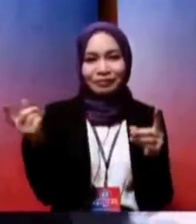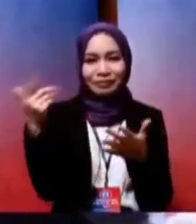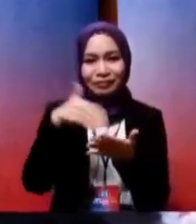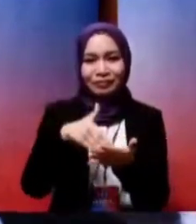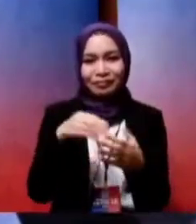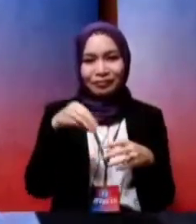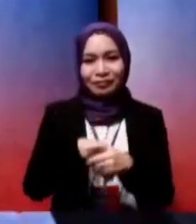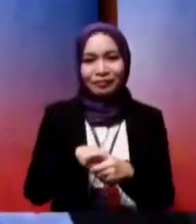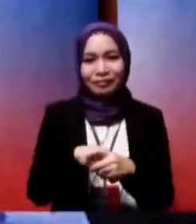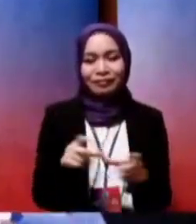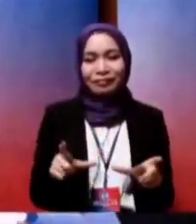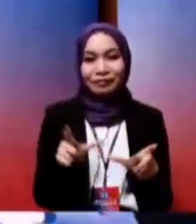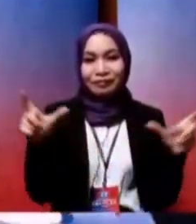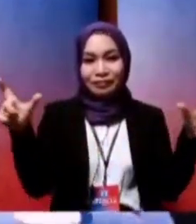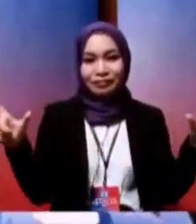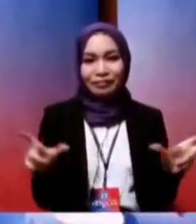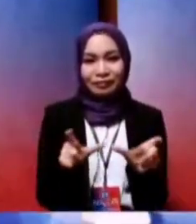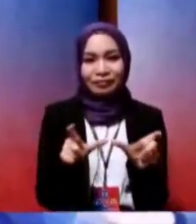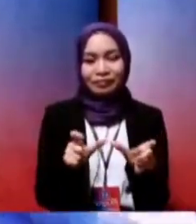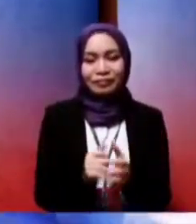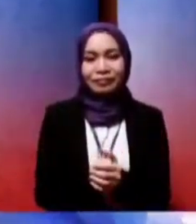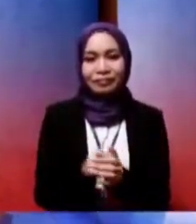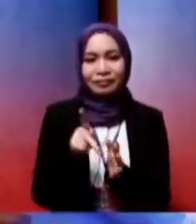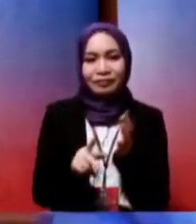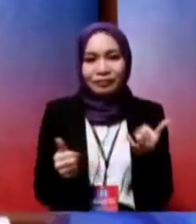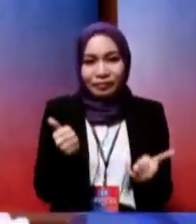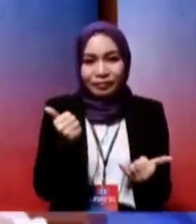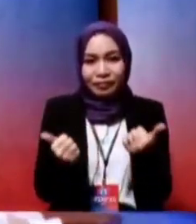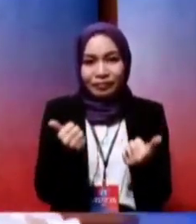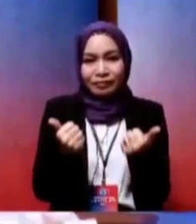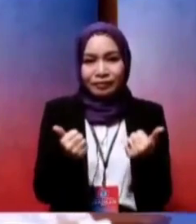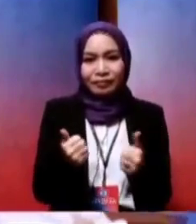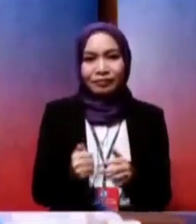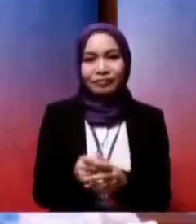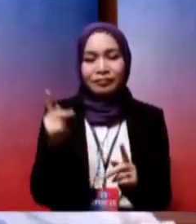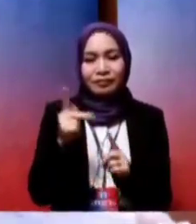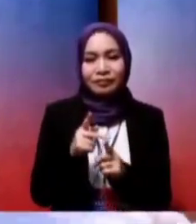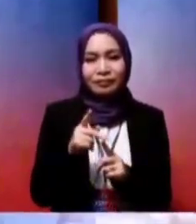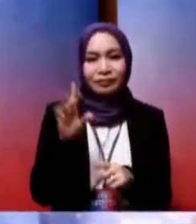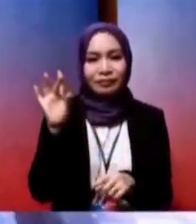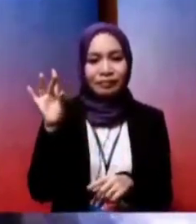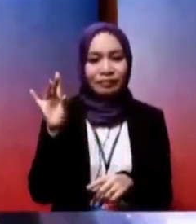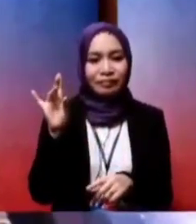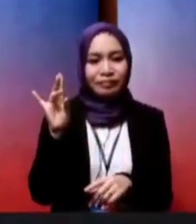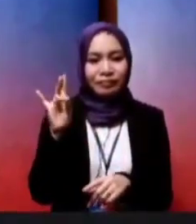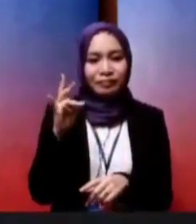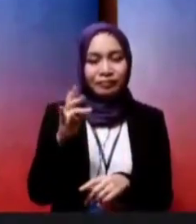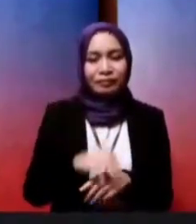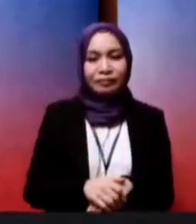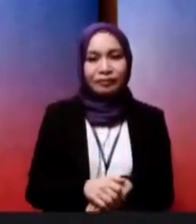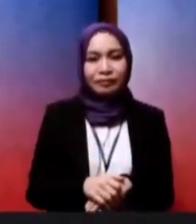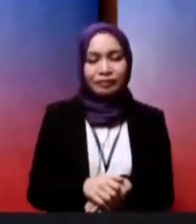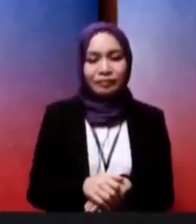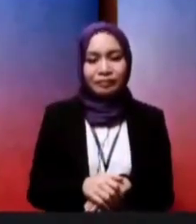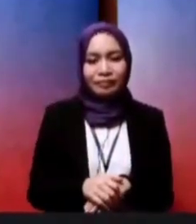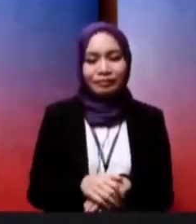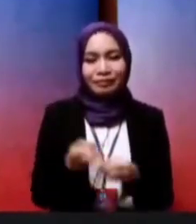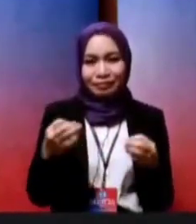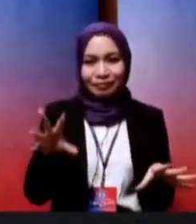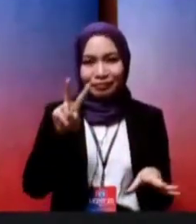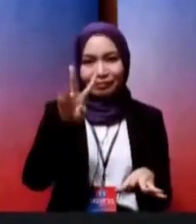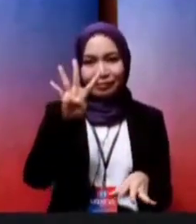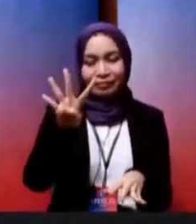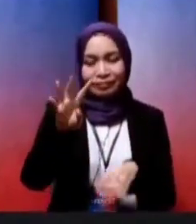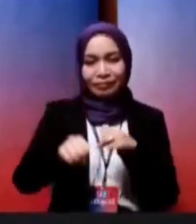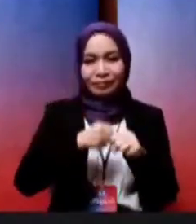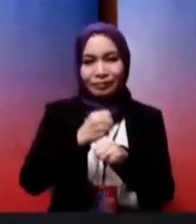pejam celik masa yang bergerak Pantas Tak sedar-sedar dah 24 tahun saya menyertai Parti